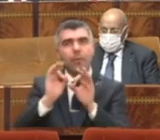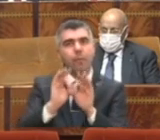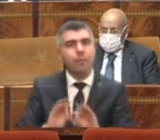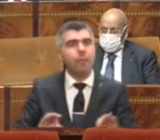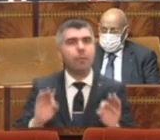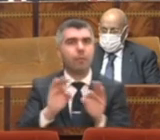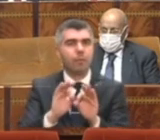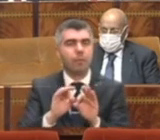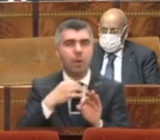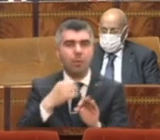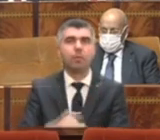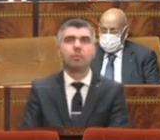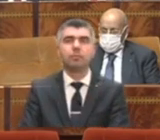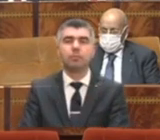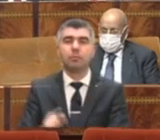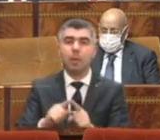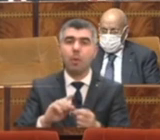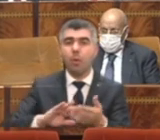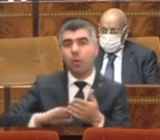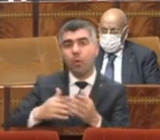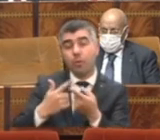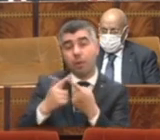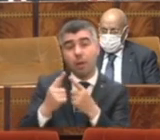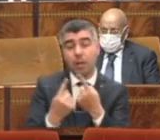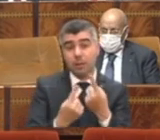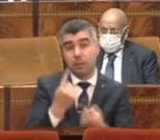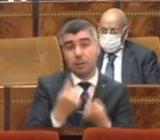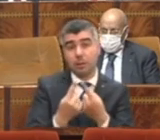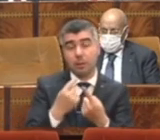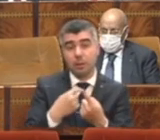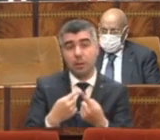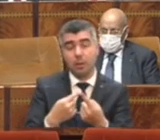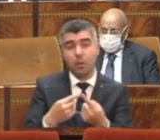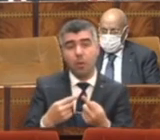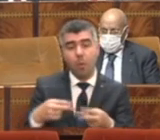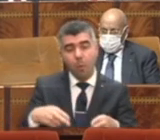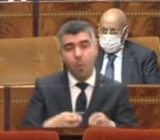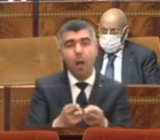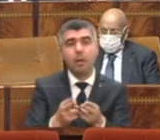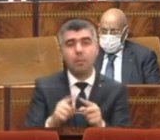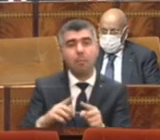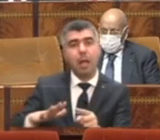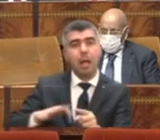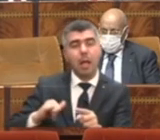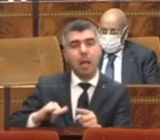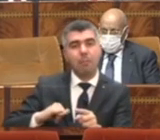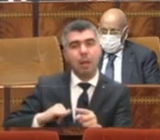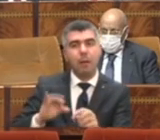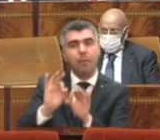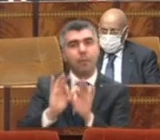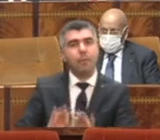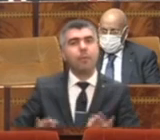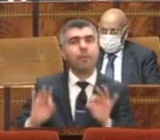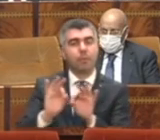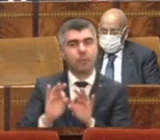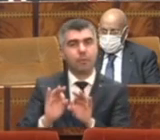ومع الاسف الشديد ان الوضع الحار لورسيت ما دارتوش وخلات الماء العادي تيعوم على واحد